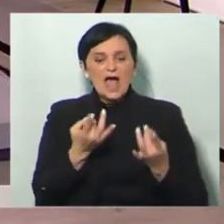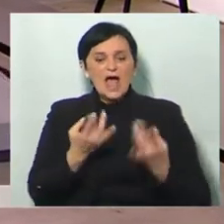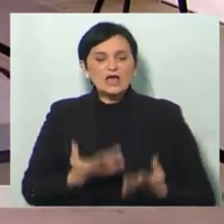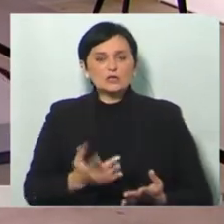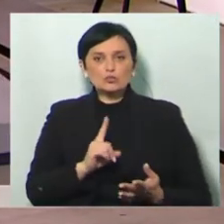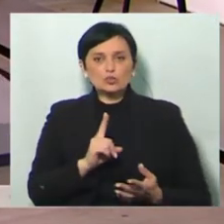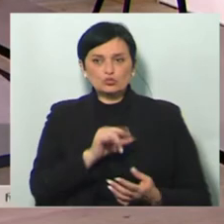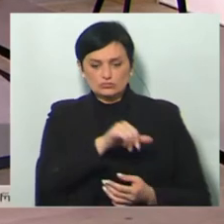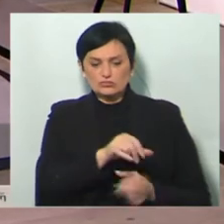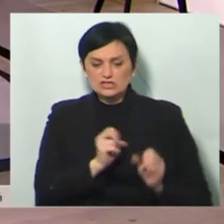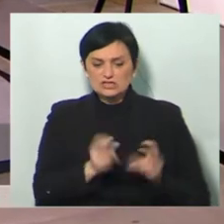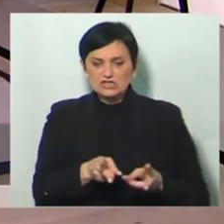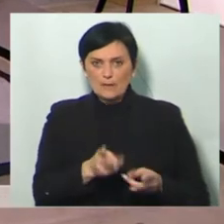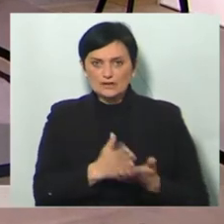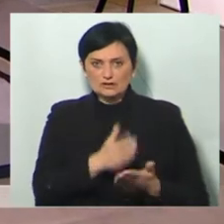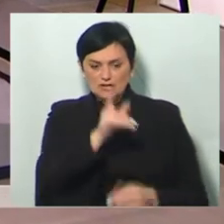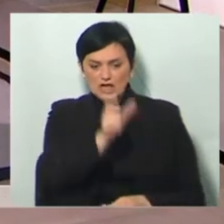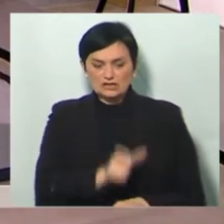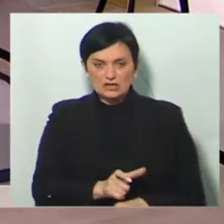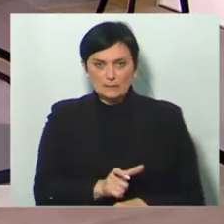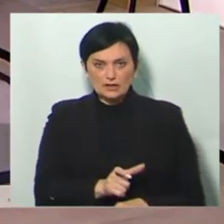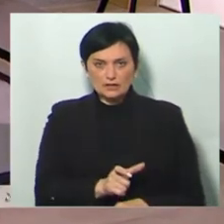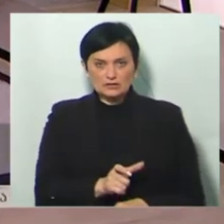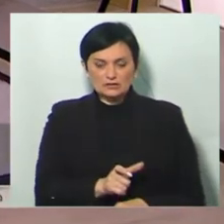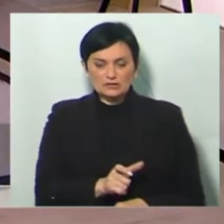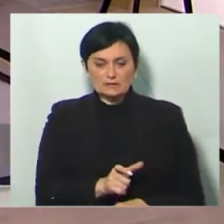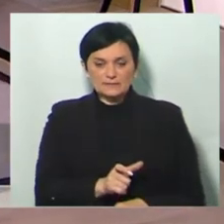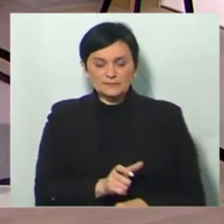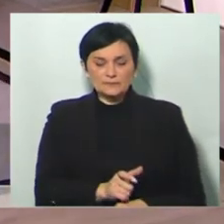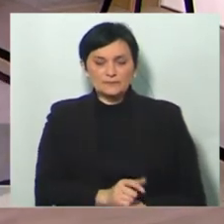ელემენტარულად საფრთხე ექნება ადამიანს და